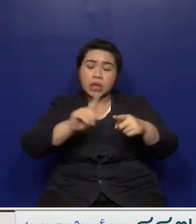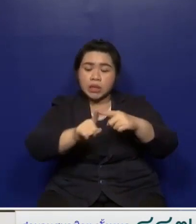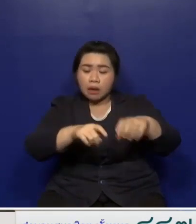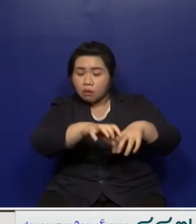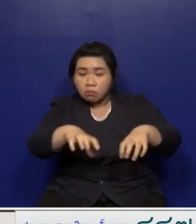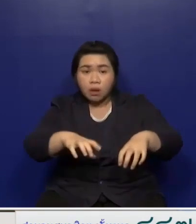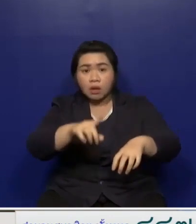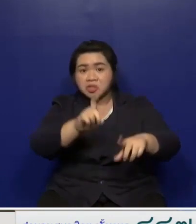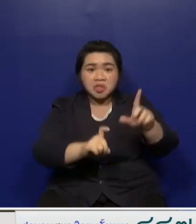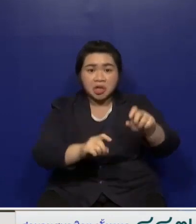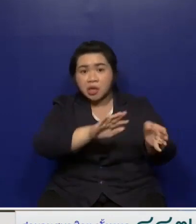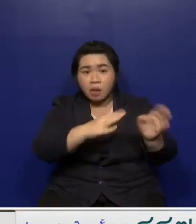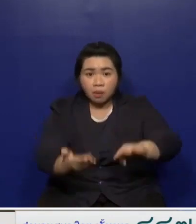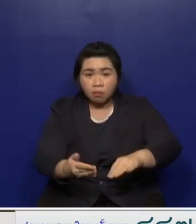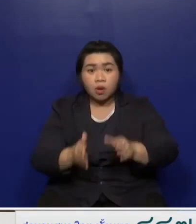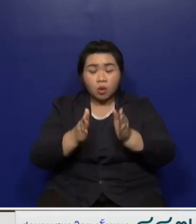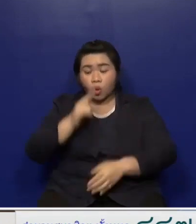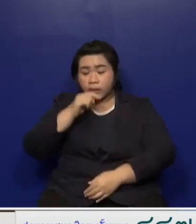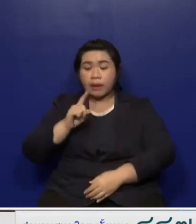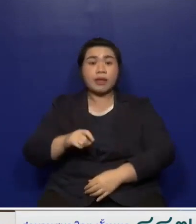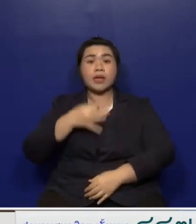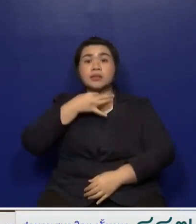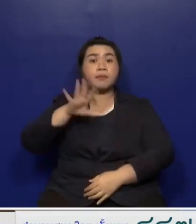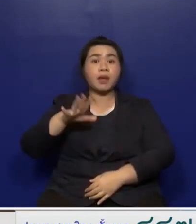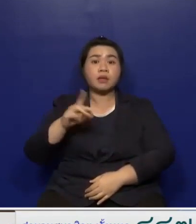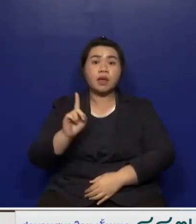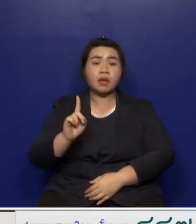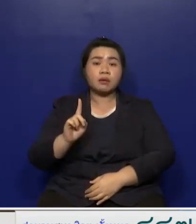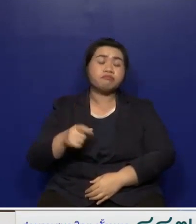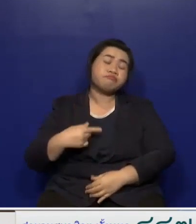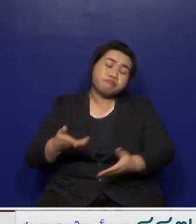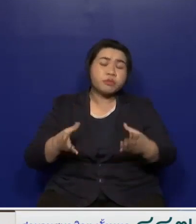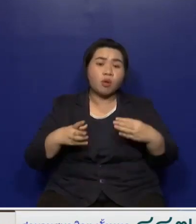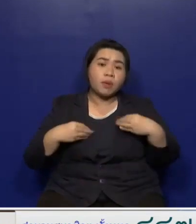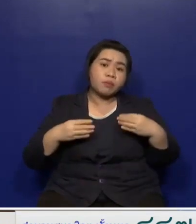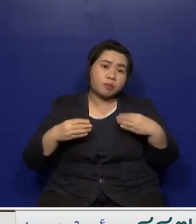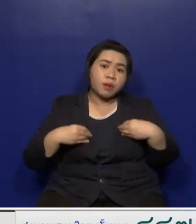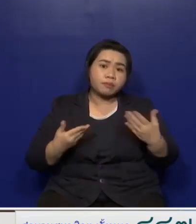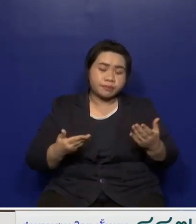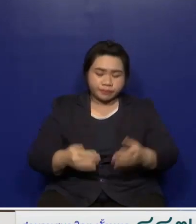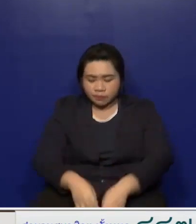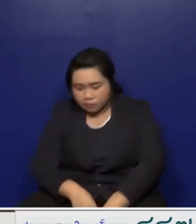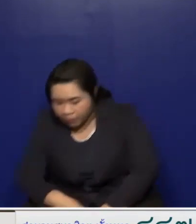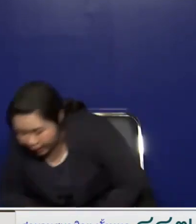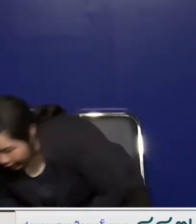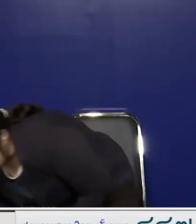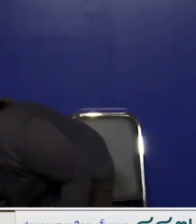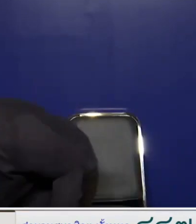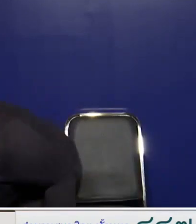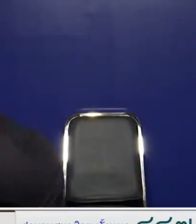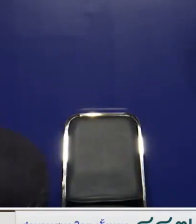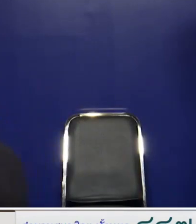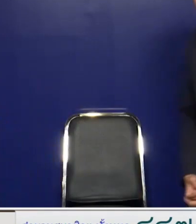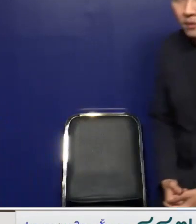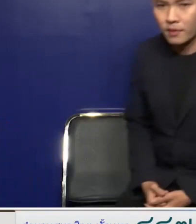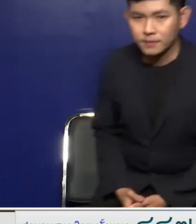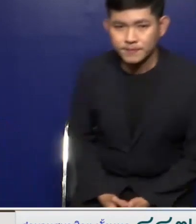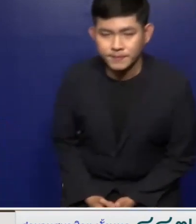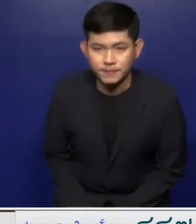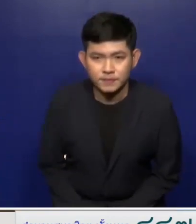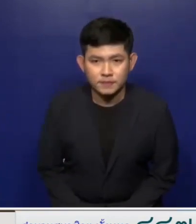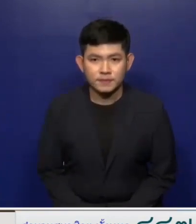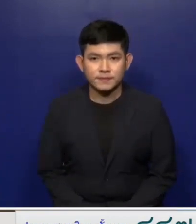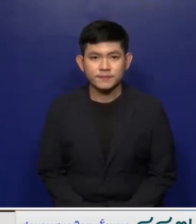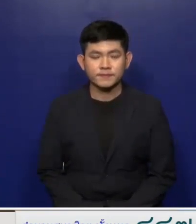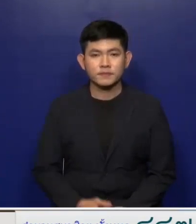ๆ จะเจงแตคนทายจะตาย Squ Troy ไมเป็ไร ช้ลบครั Claudioตีแต่ ท่าน อยาลมว ถไม่ได้เป İns clutter heuteแล